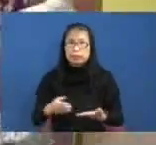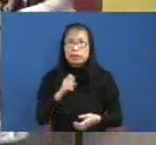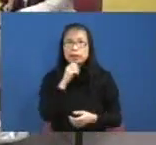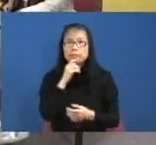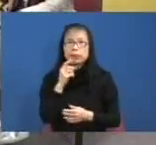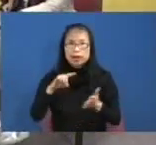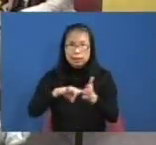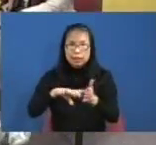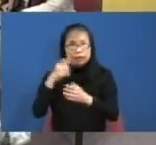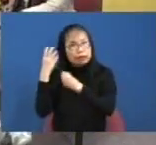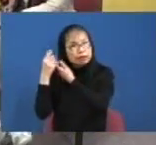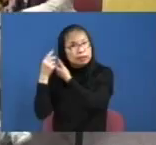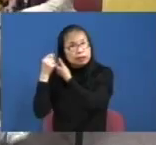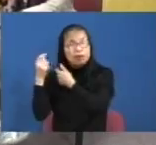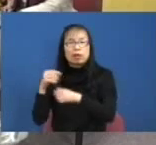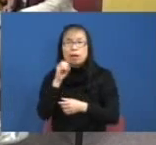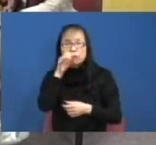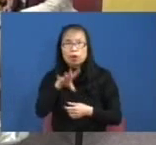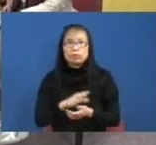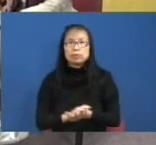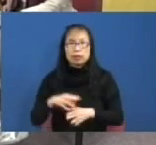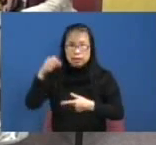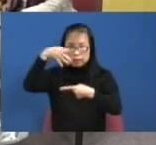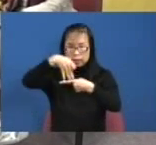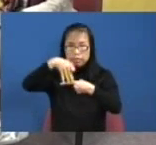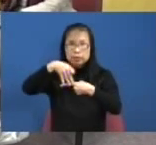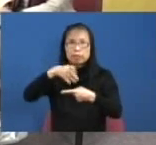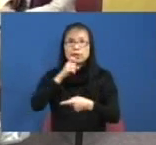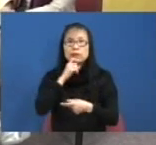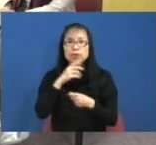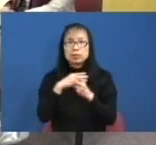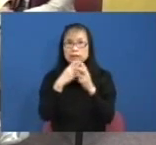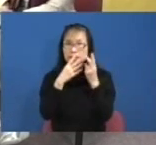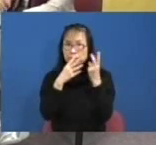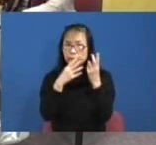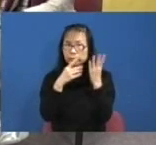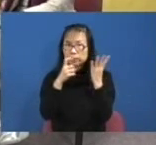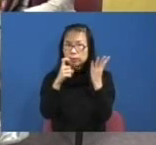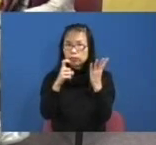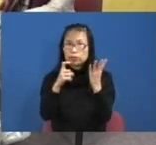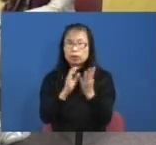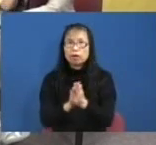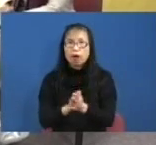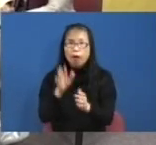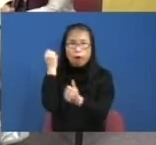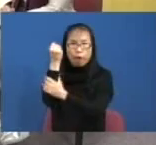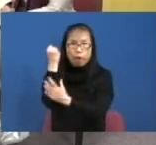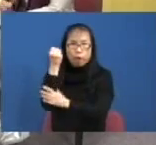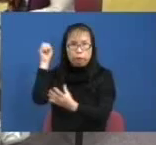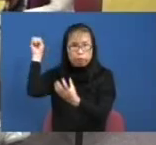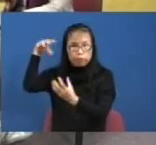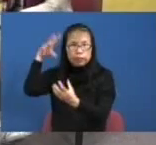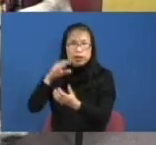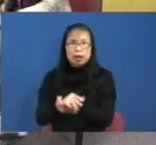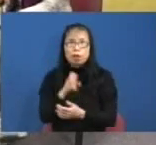台講啦，其實之前咧喺深圳咧就有49個防呢個輻射洞喎，咁即係